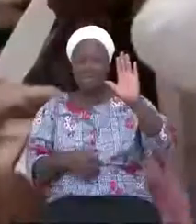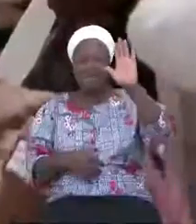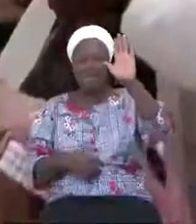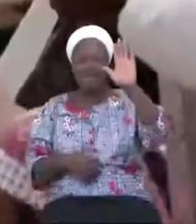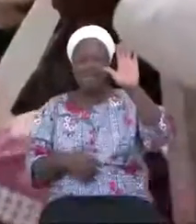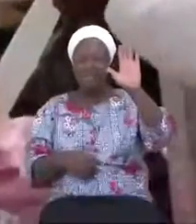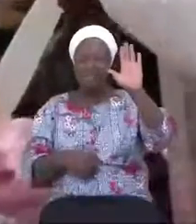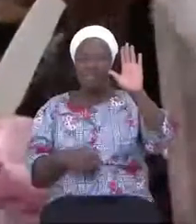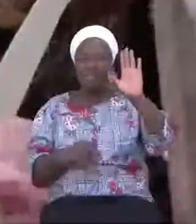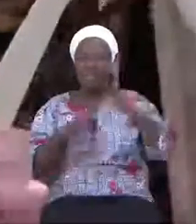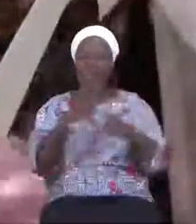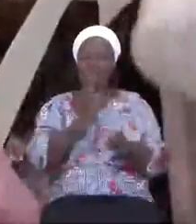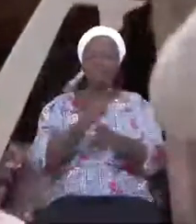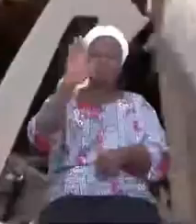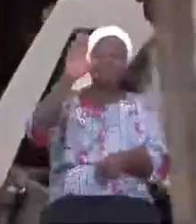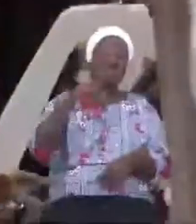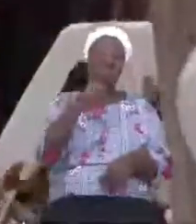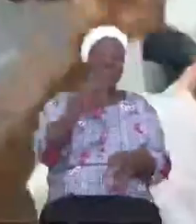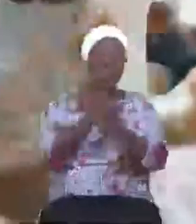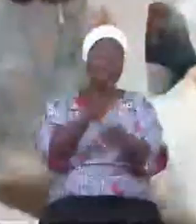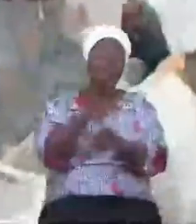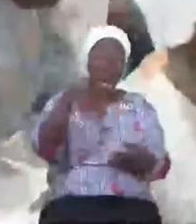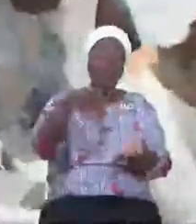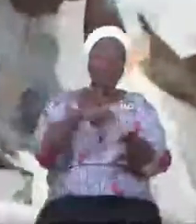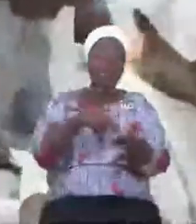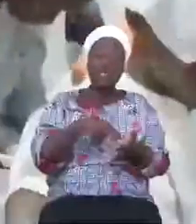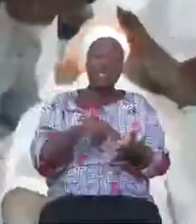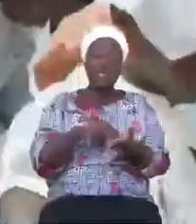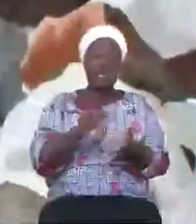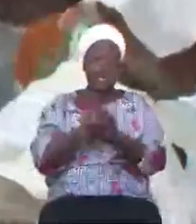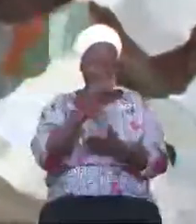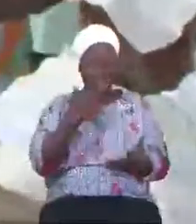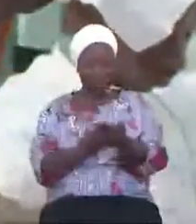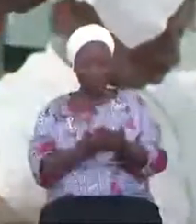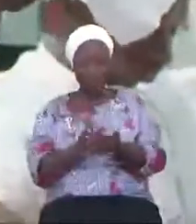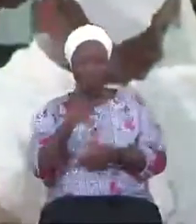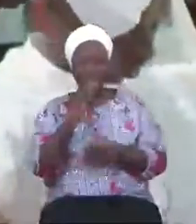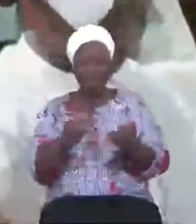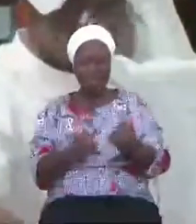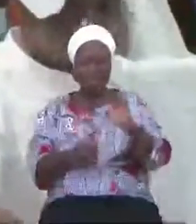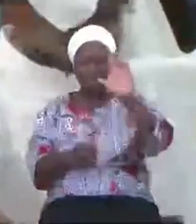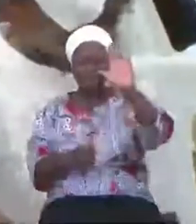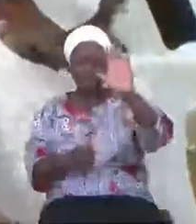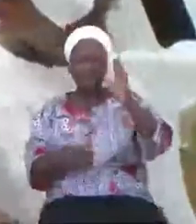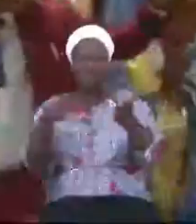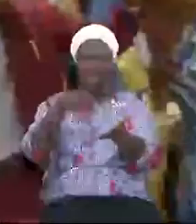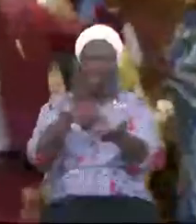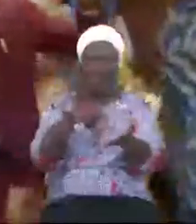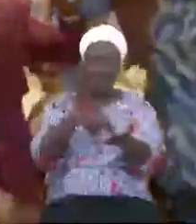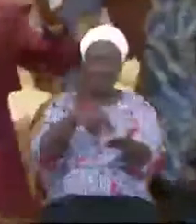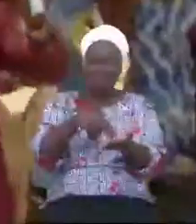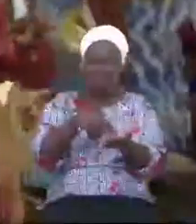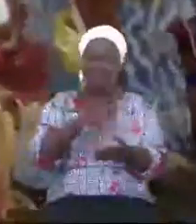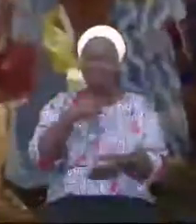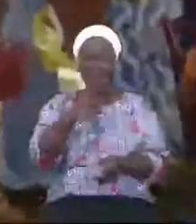Lever la main seule ne suffit pas. Où es-tu? C'est bien. Où es-tu maintenant? Lève-toi et parle